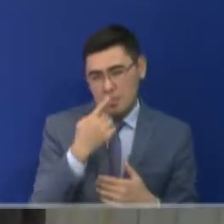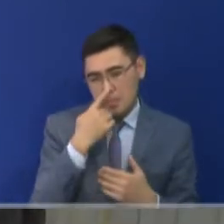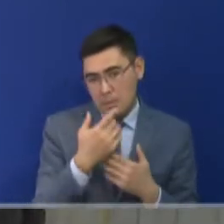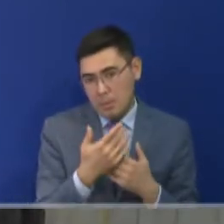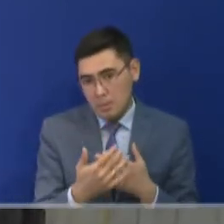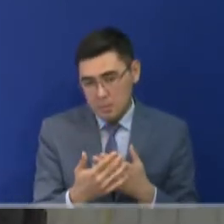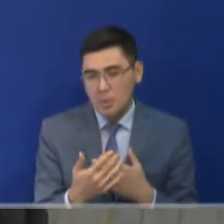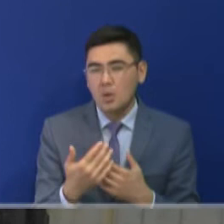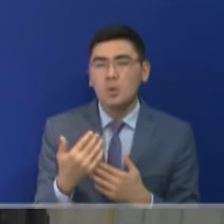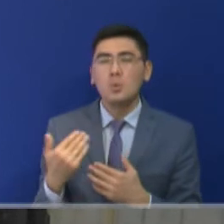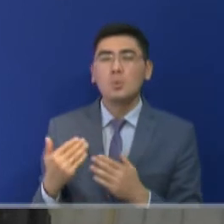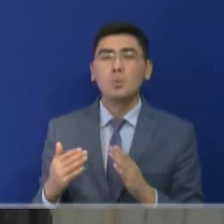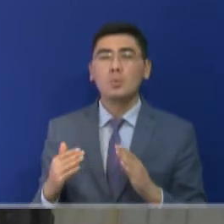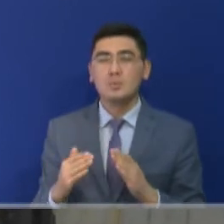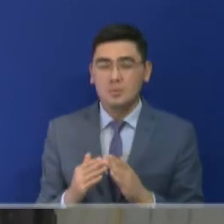домой.